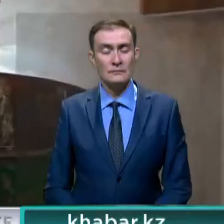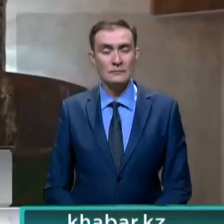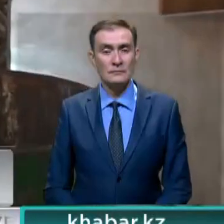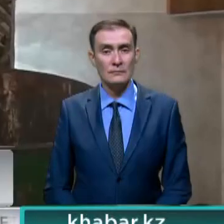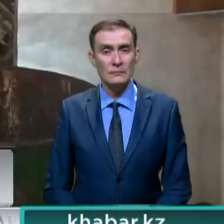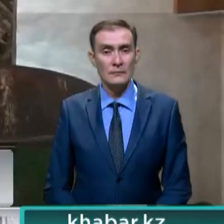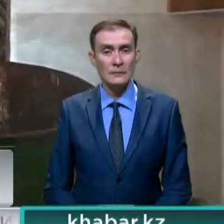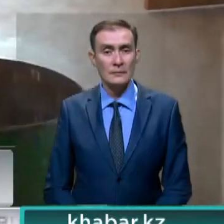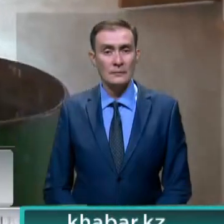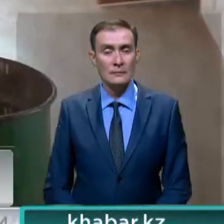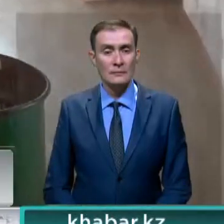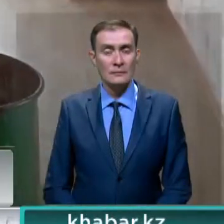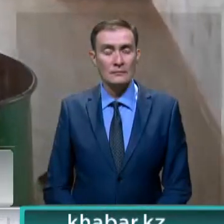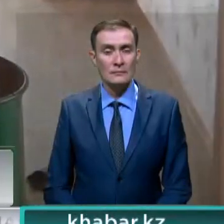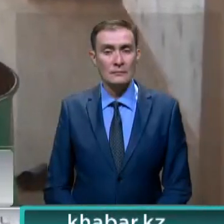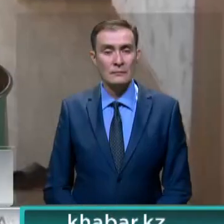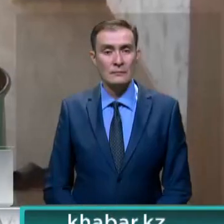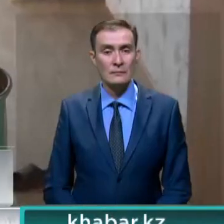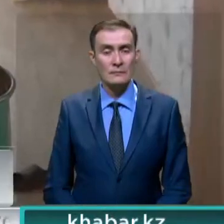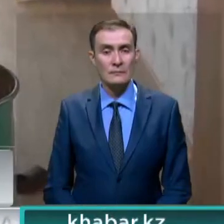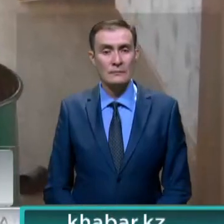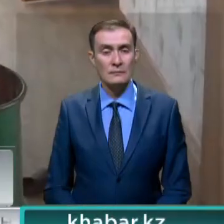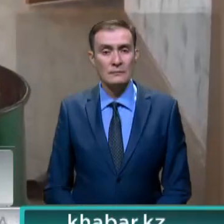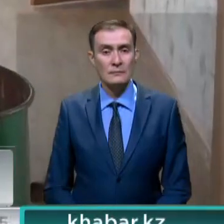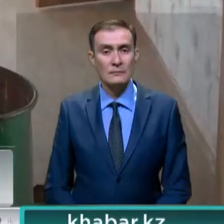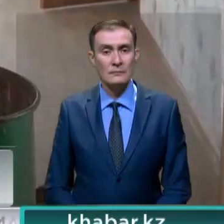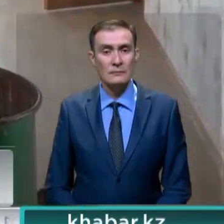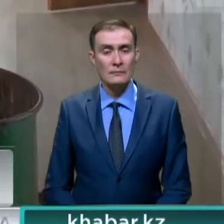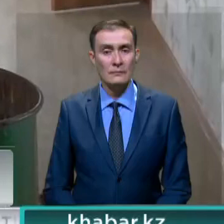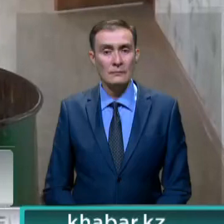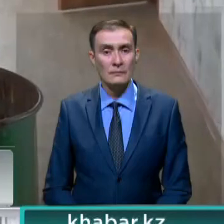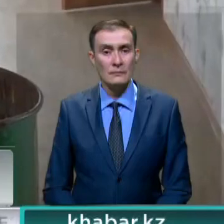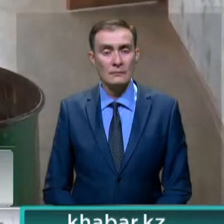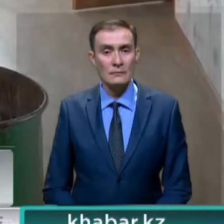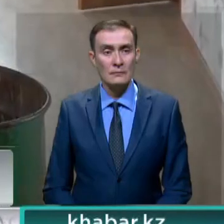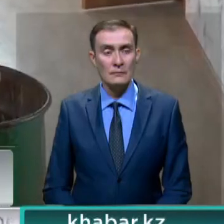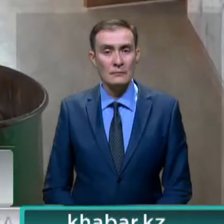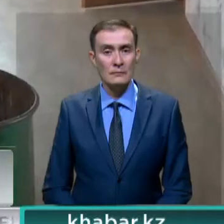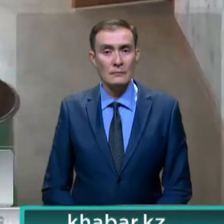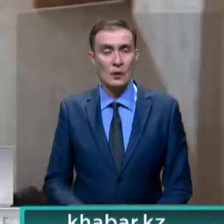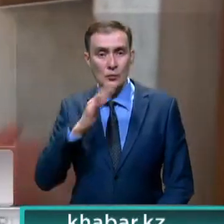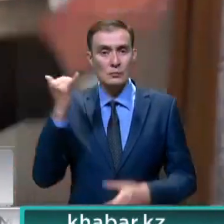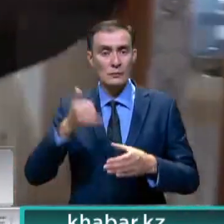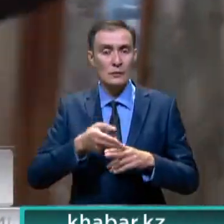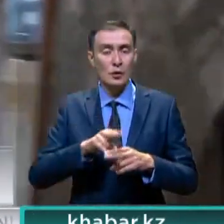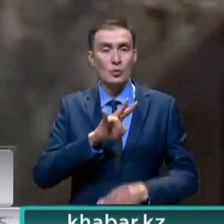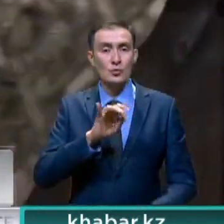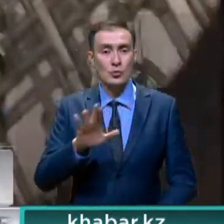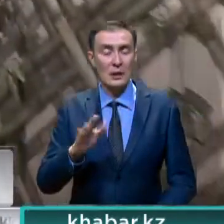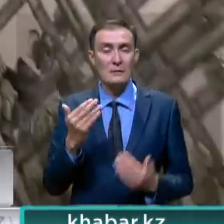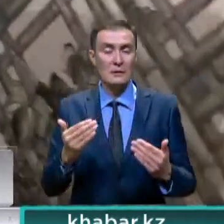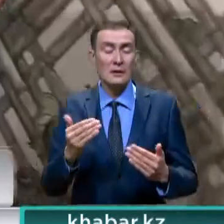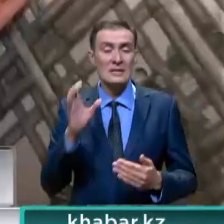үсті. Он бажарны кеп су сүйіп, бірақ судың бәрлігі осы үйгес бәрі құйылып, на бөшкеменен ішіне құйып алдық. Нурсултан Хуатов на